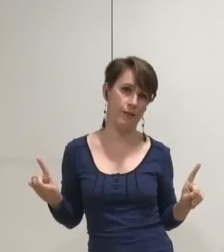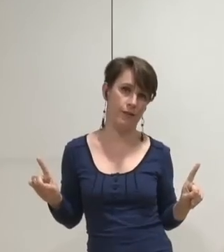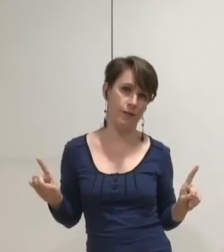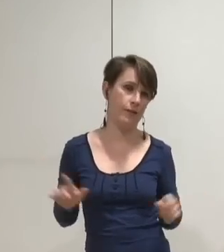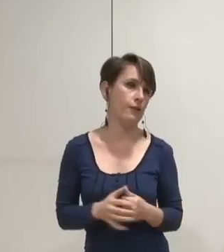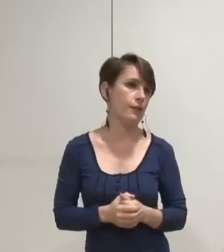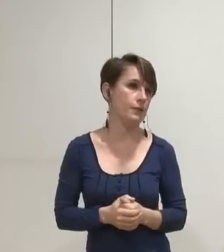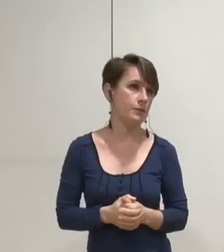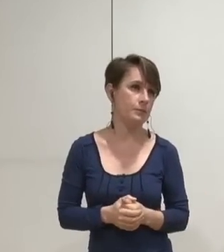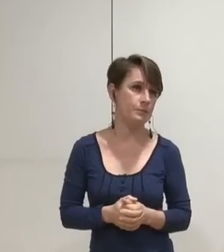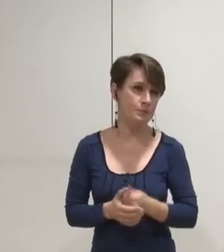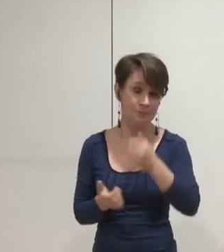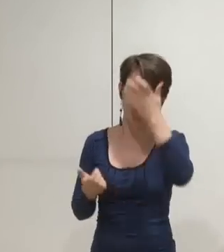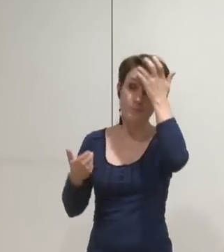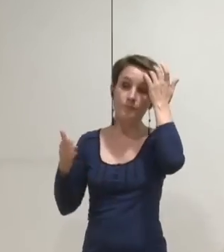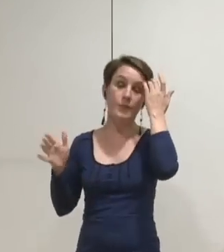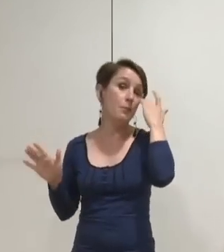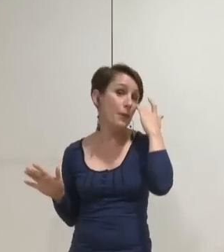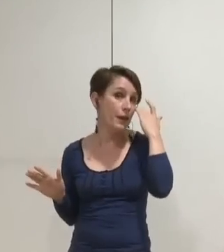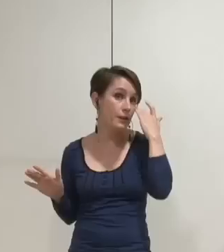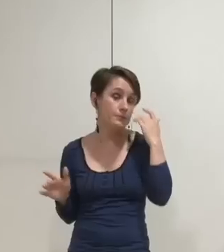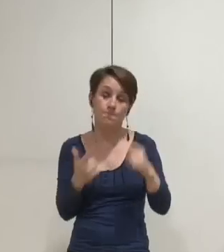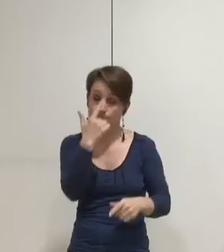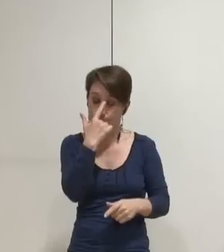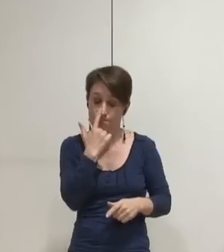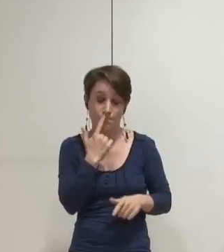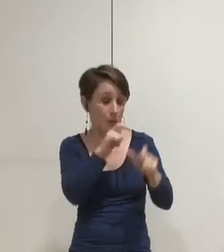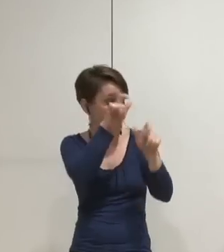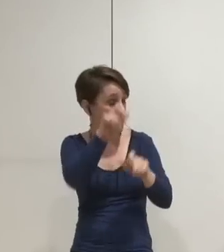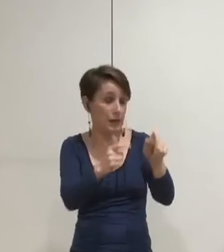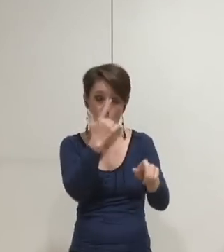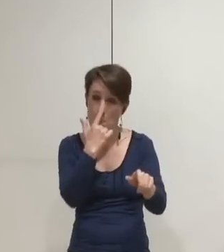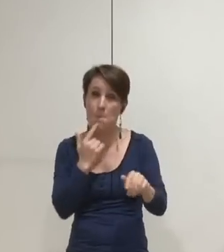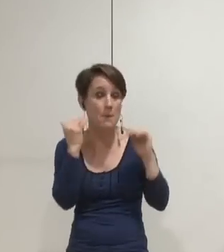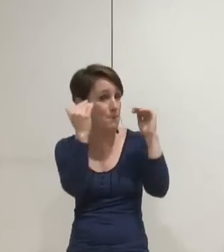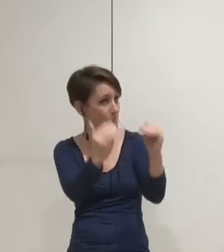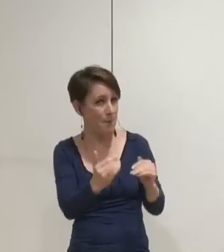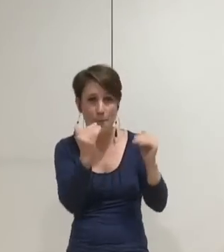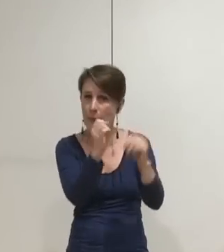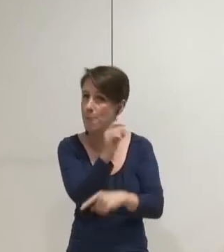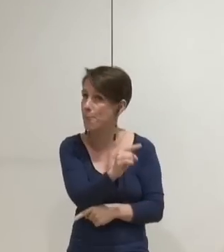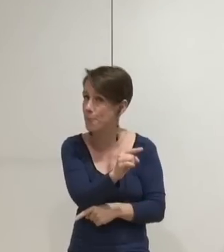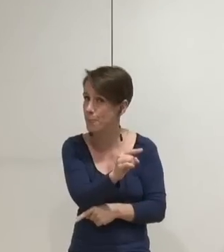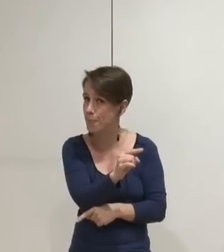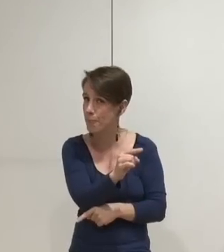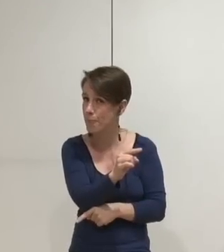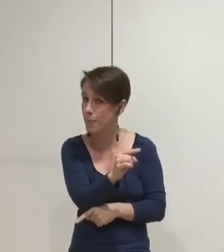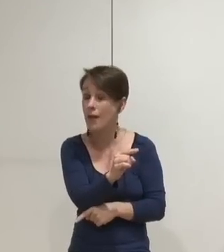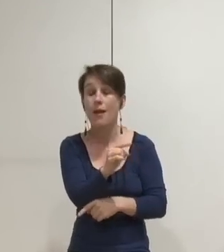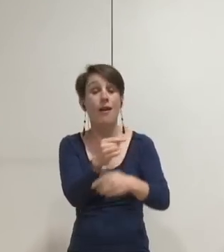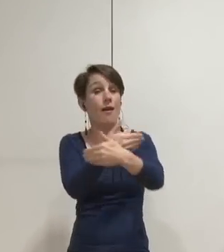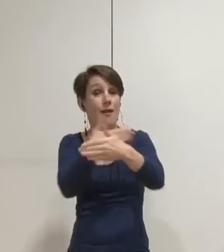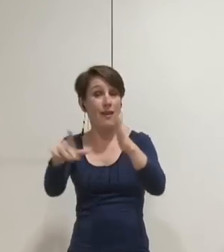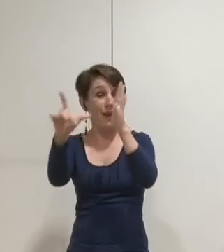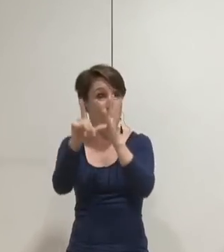solidarité malheureusement les mêmes on en dépit du cadre légal